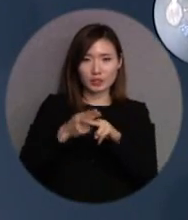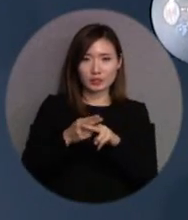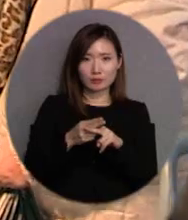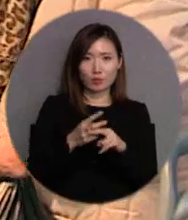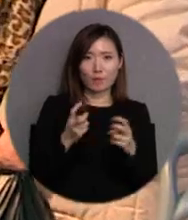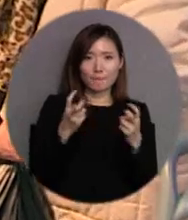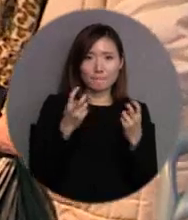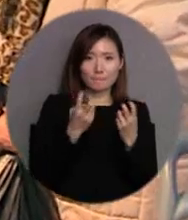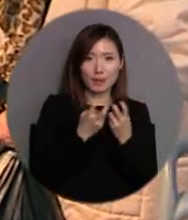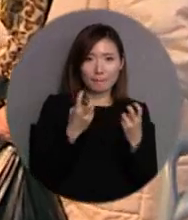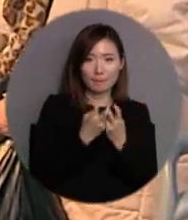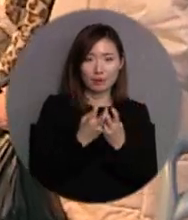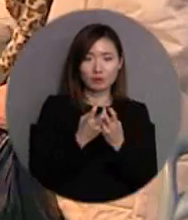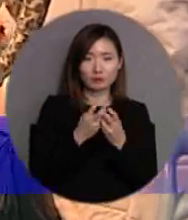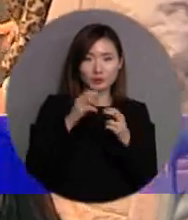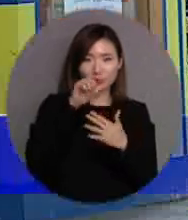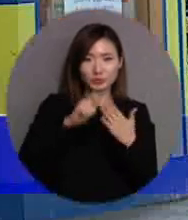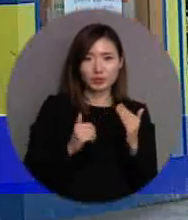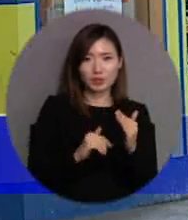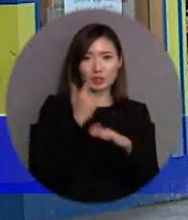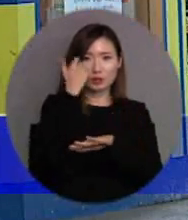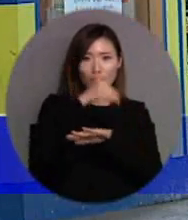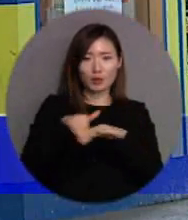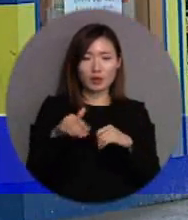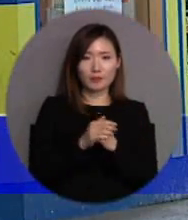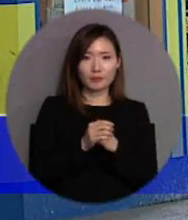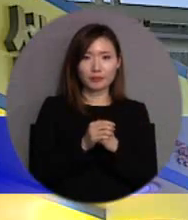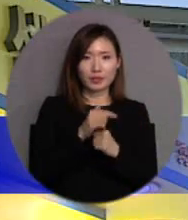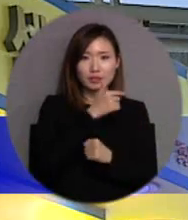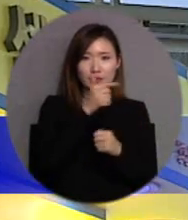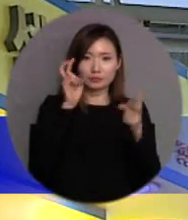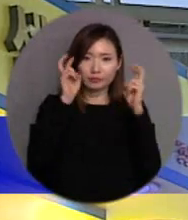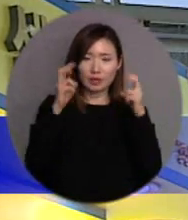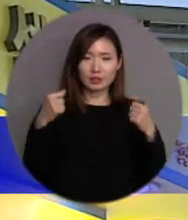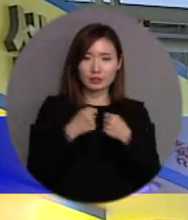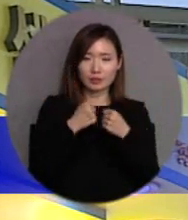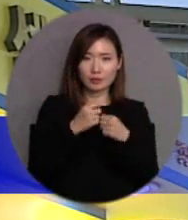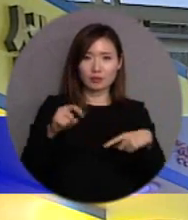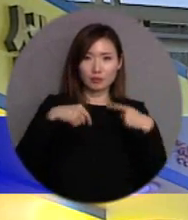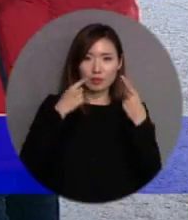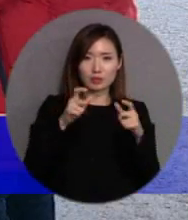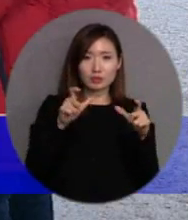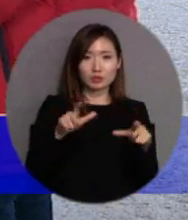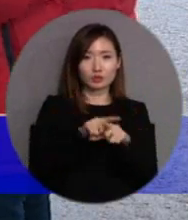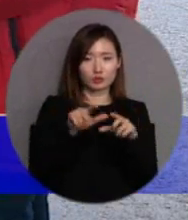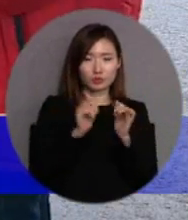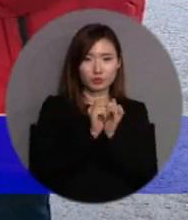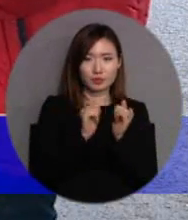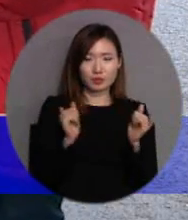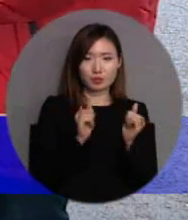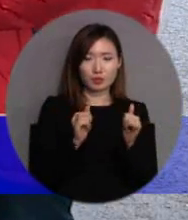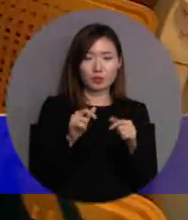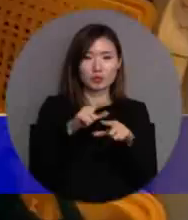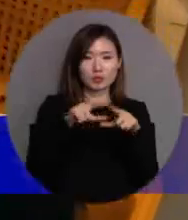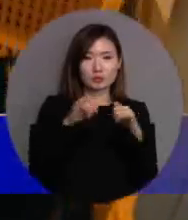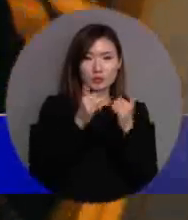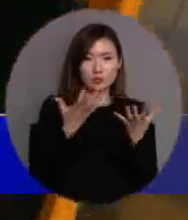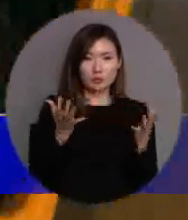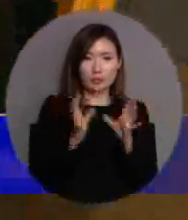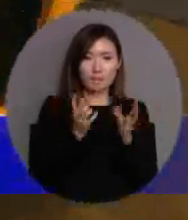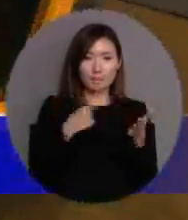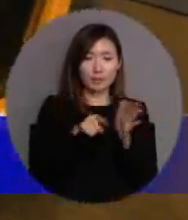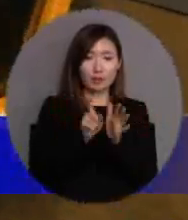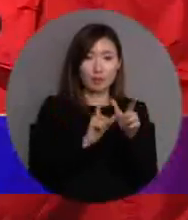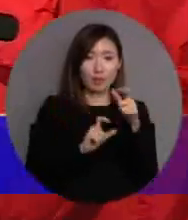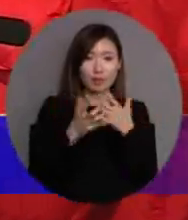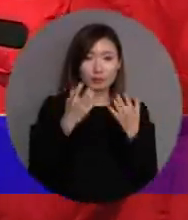예정입니다 망원시장 상인들은 대형 마트와 의 싸움에 동참한 지역 주민들과 시민단체 들을 위한 더